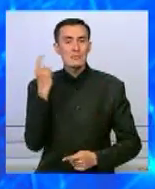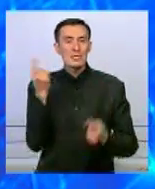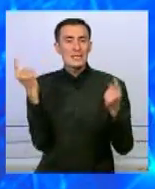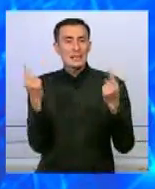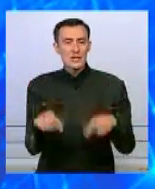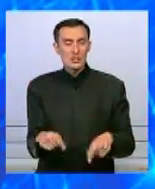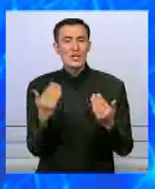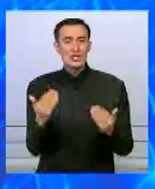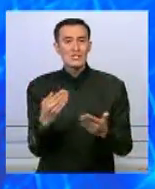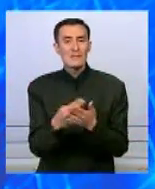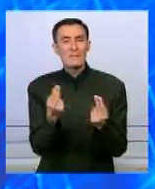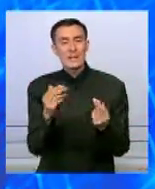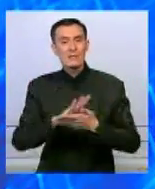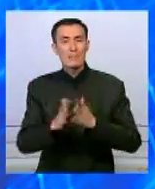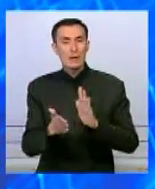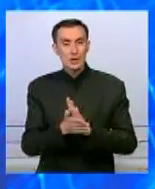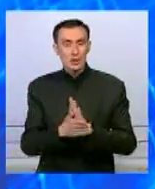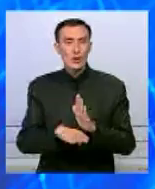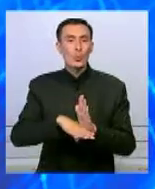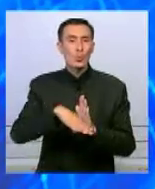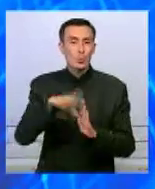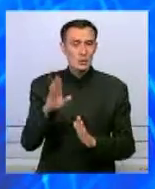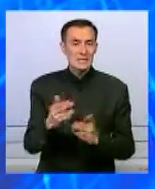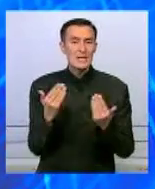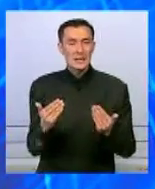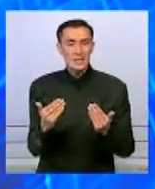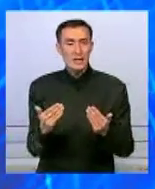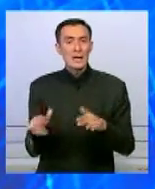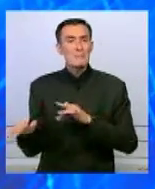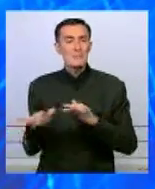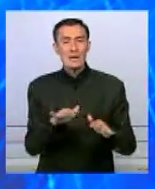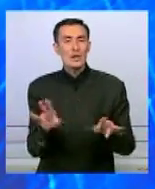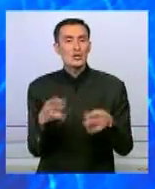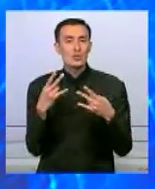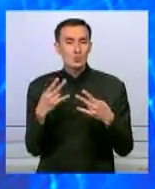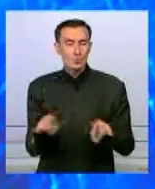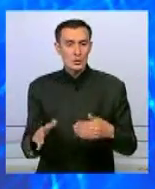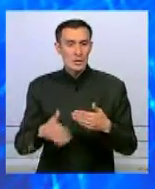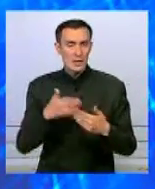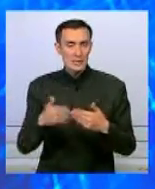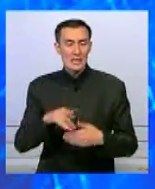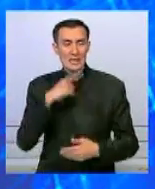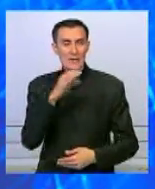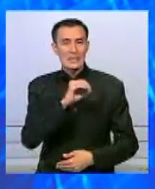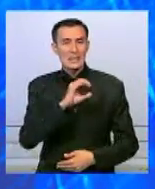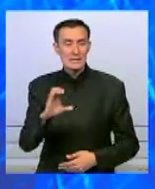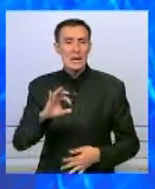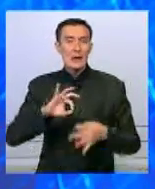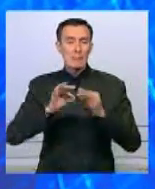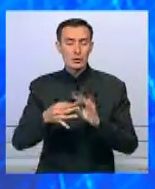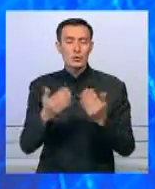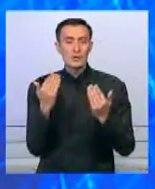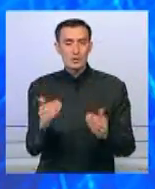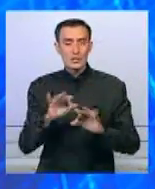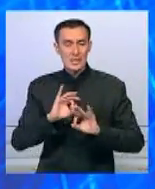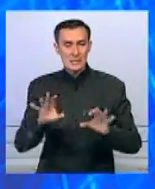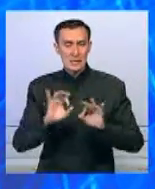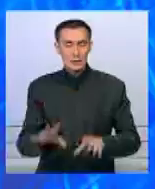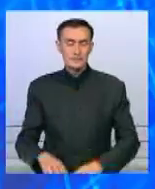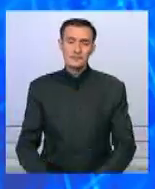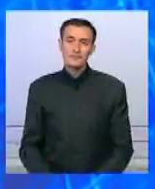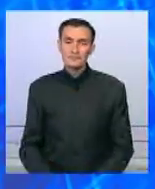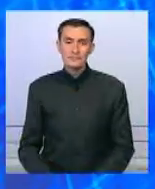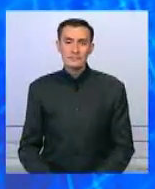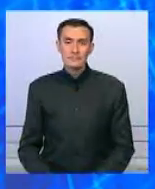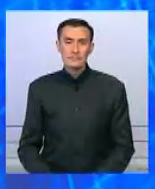кризис. Сейчас финансовое положение в стране улучшилось, и в таких мерах больше нет необходимости, заявляют в ЕС. Подробнее расскажет наш международный